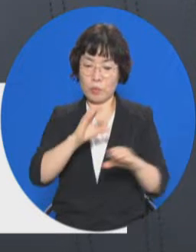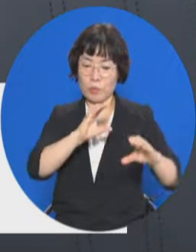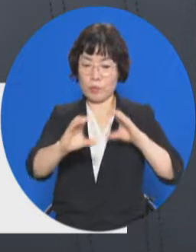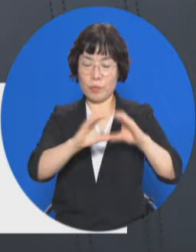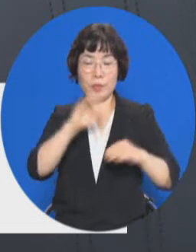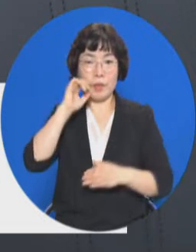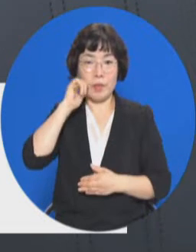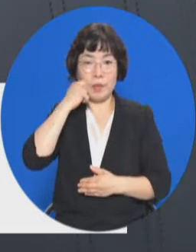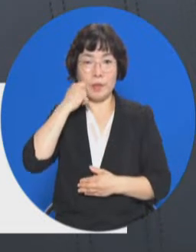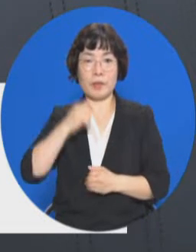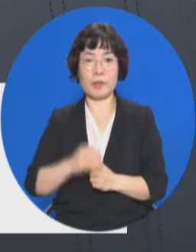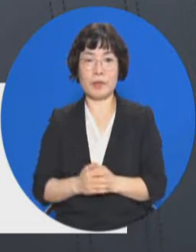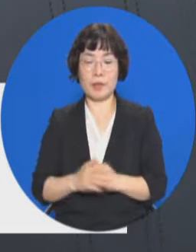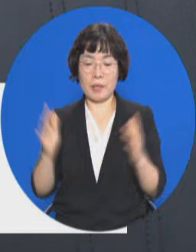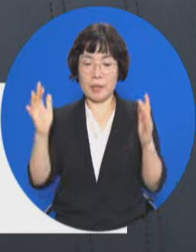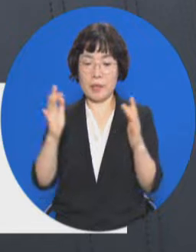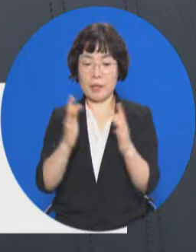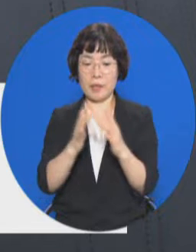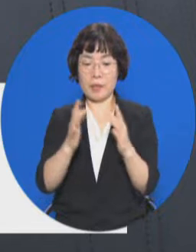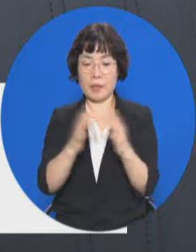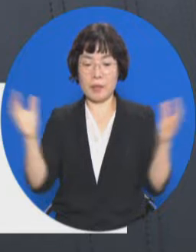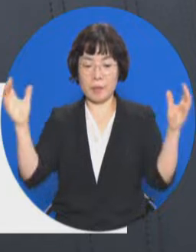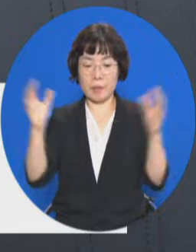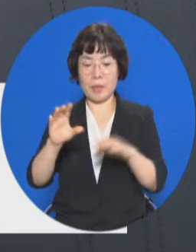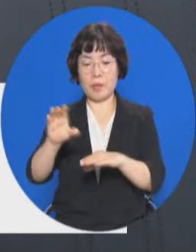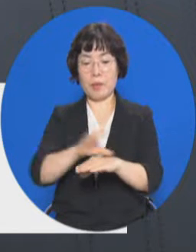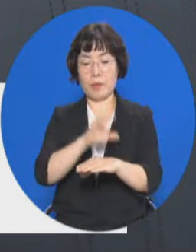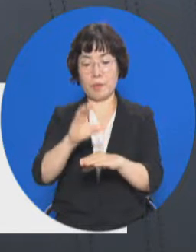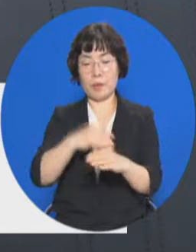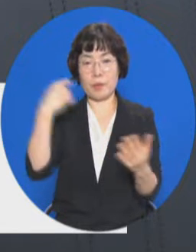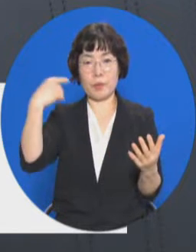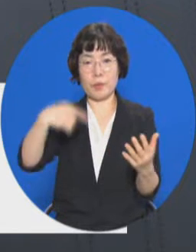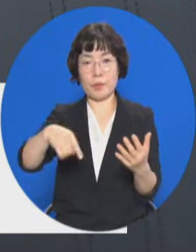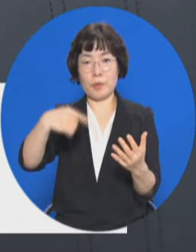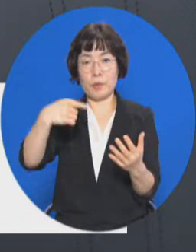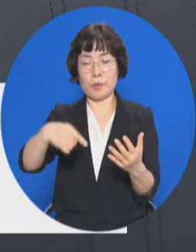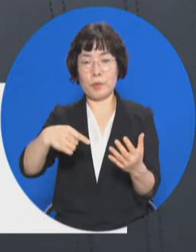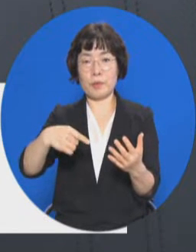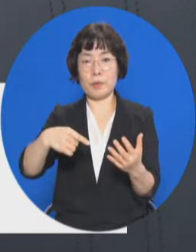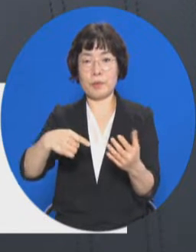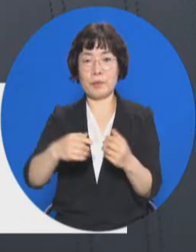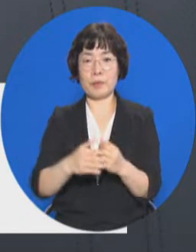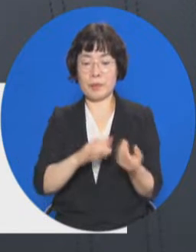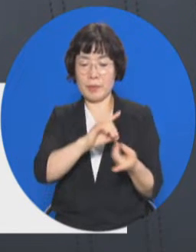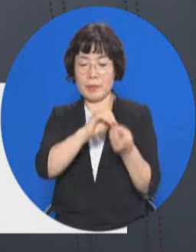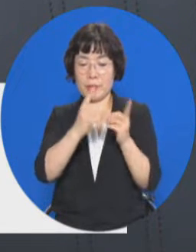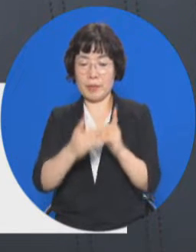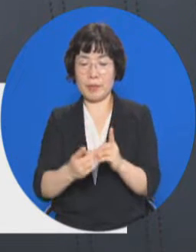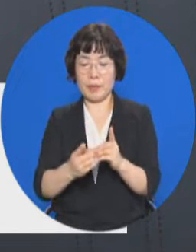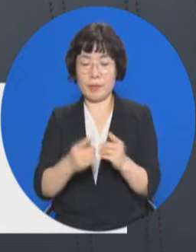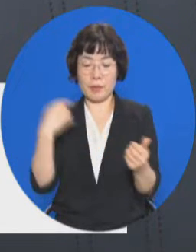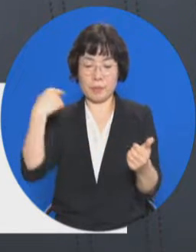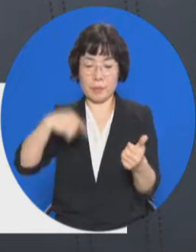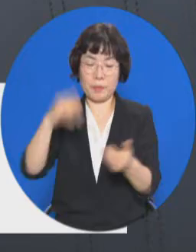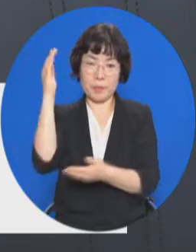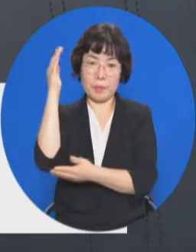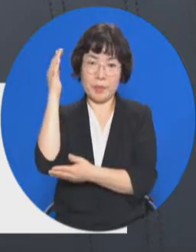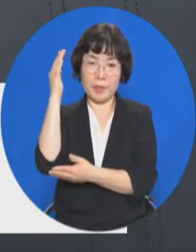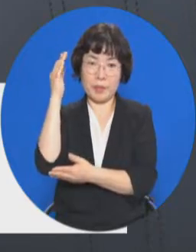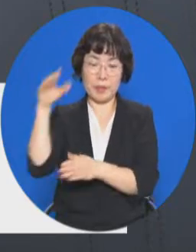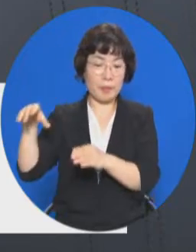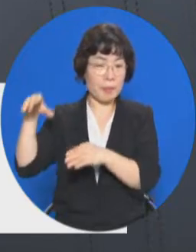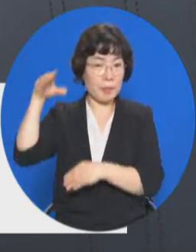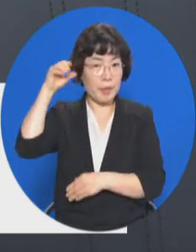수업은 할 수 없는 상황이어서 이제 일방적으로 인터넷으로 이제 강의된 내용들을